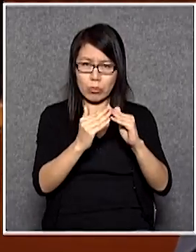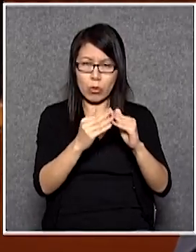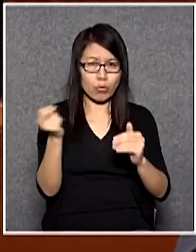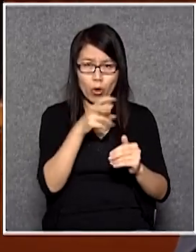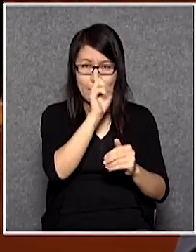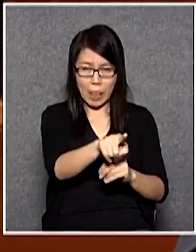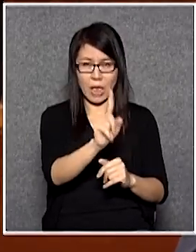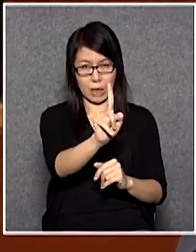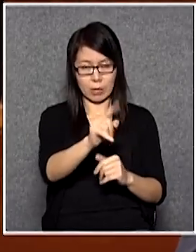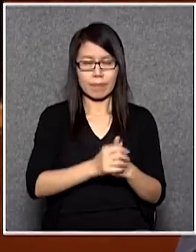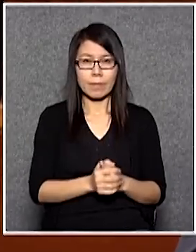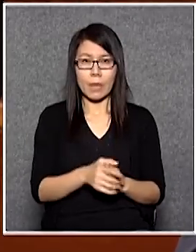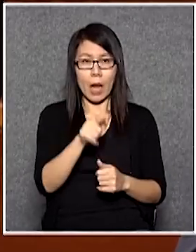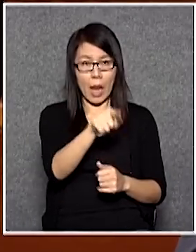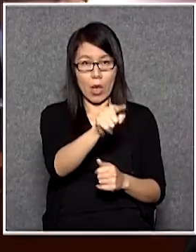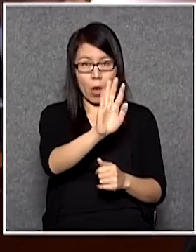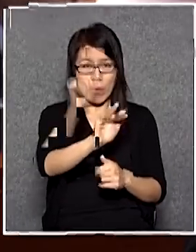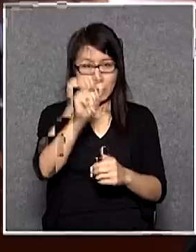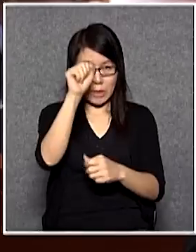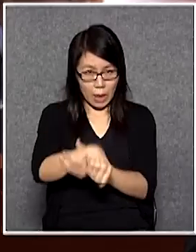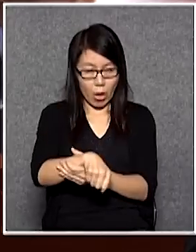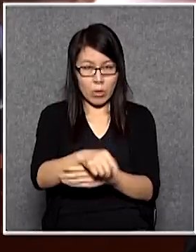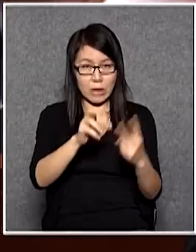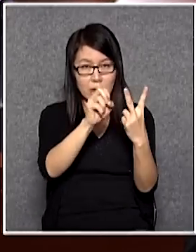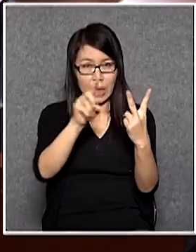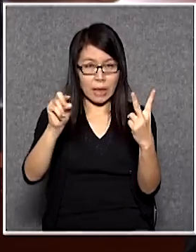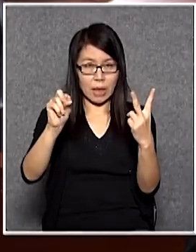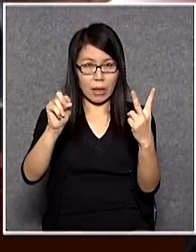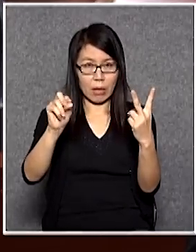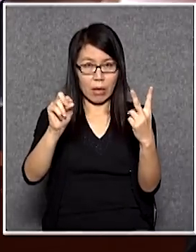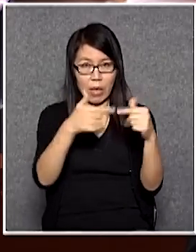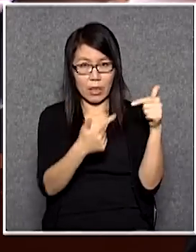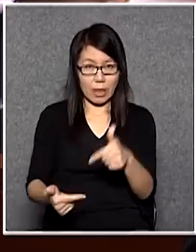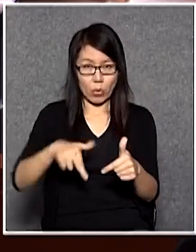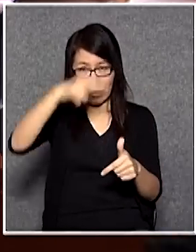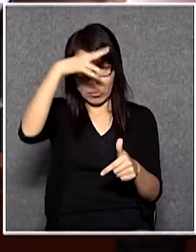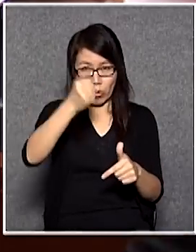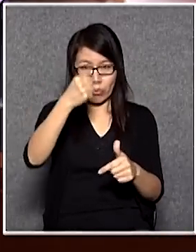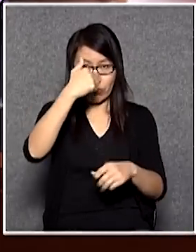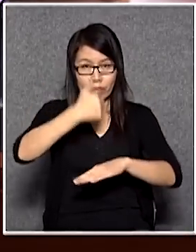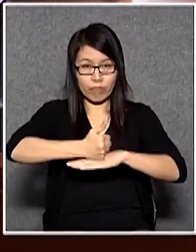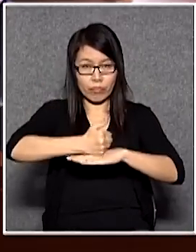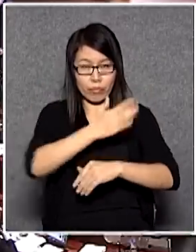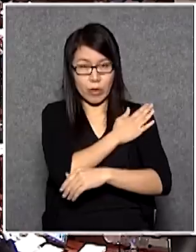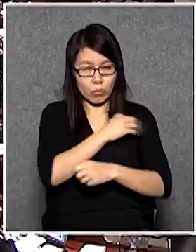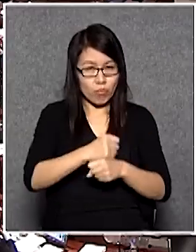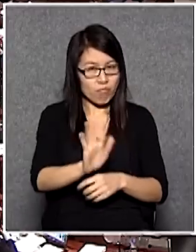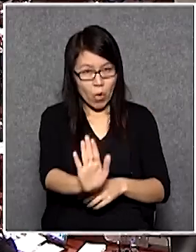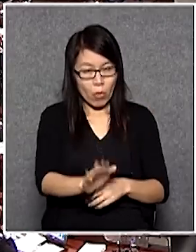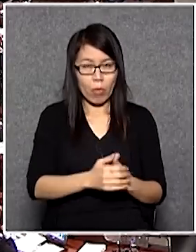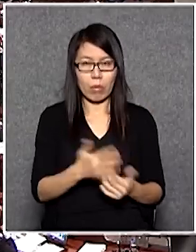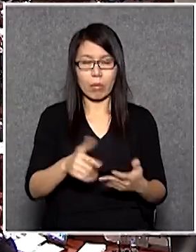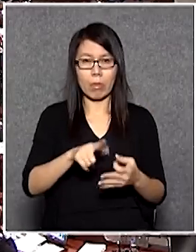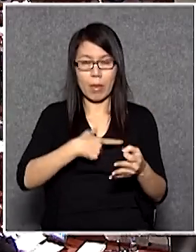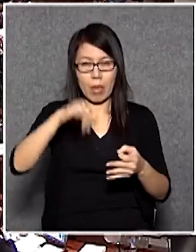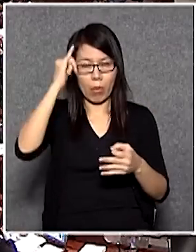次，你能否承诺2017不会继续角逐行政长官一职？ 主席，郭榮鏗议员的问题的